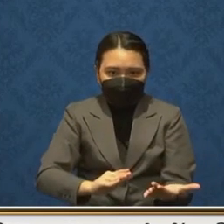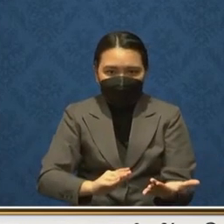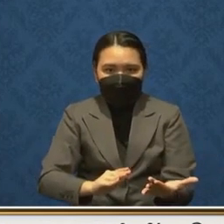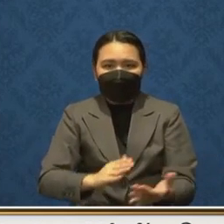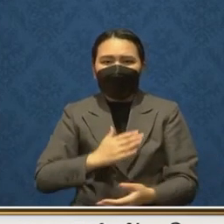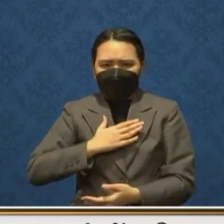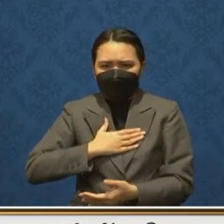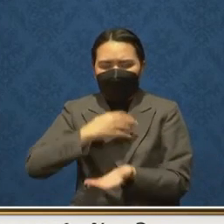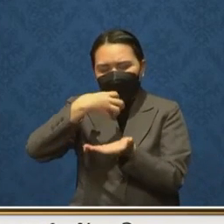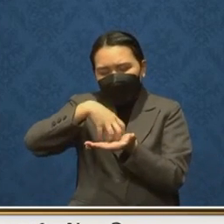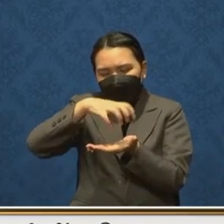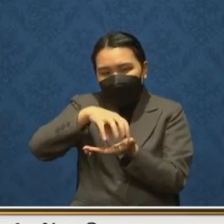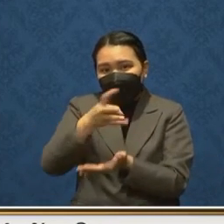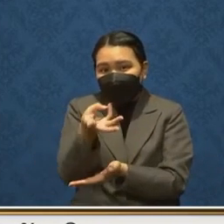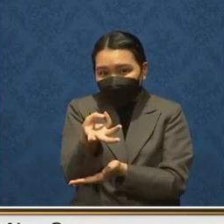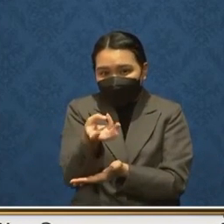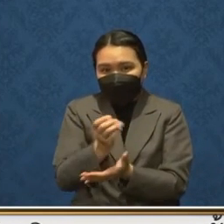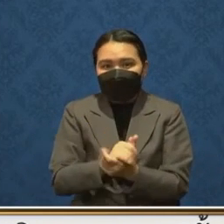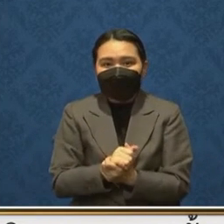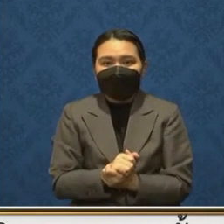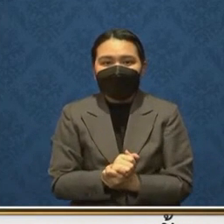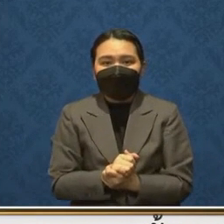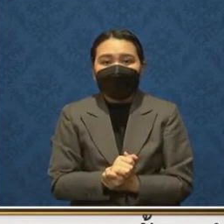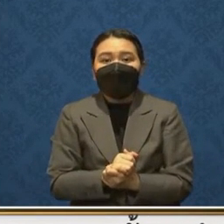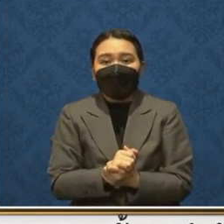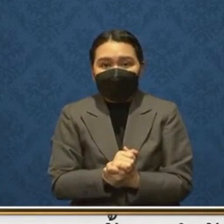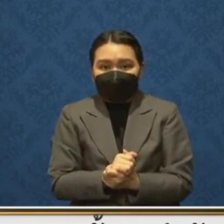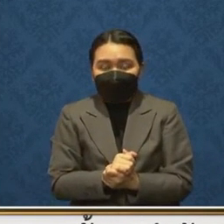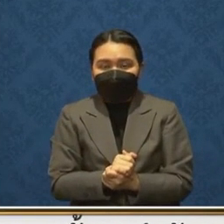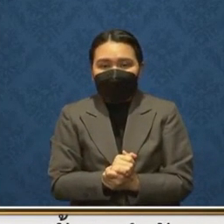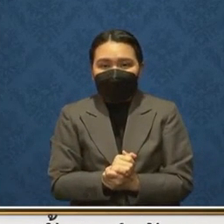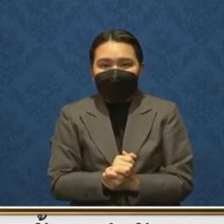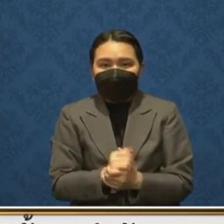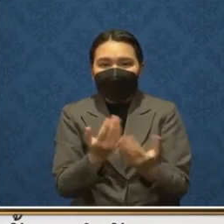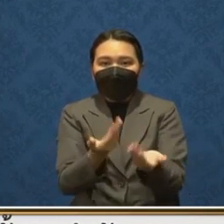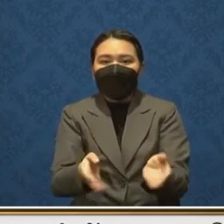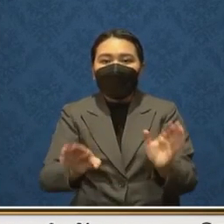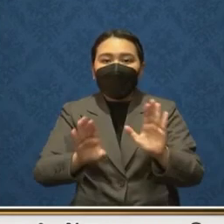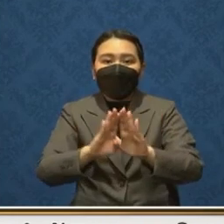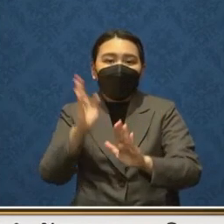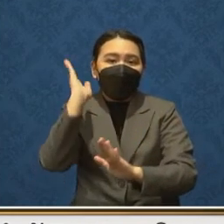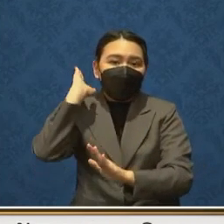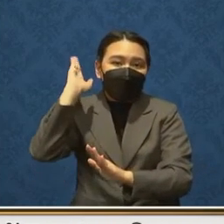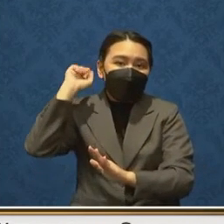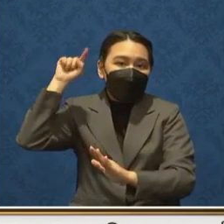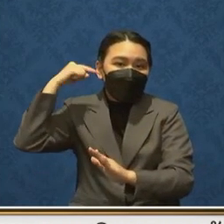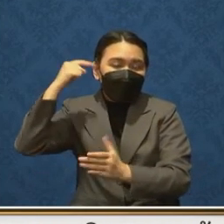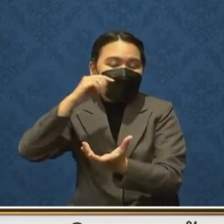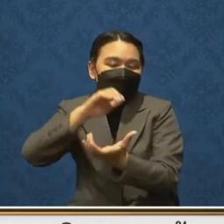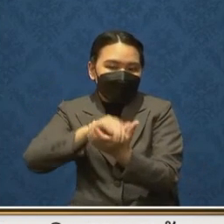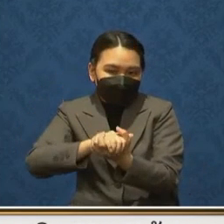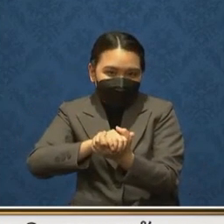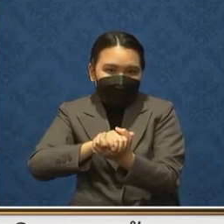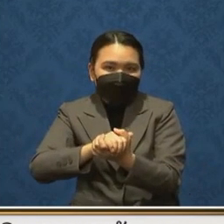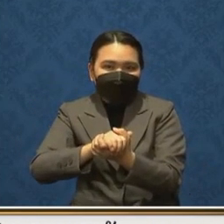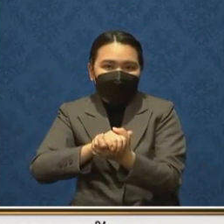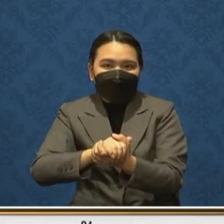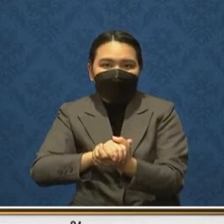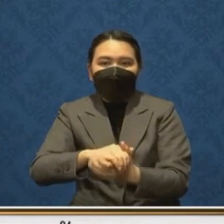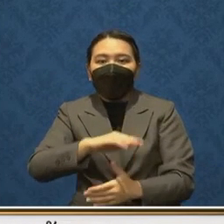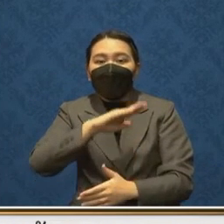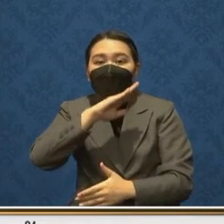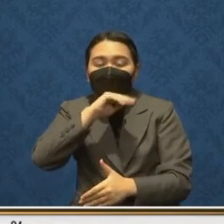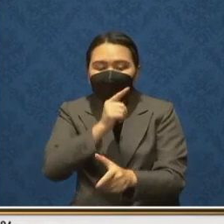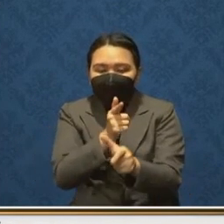โครบครักระเศรตกรบานบผม สองคนหูเมียงเป็คนหลมคนสาวท่างฟามเรียงห fid.